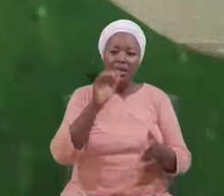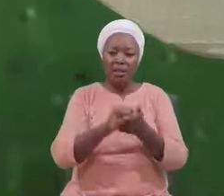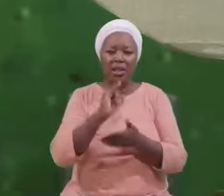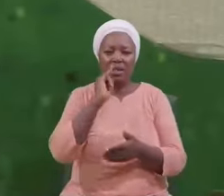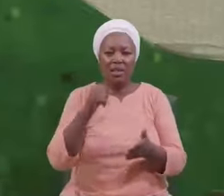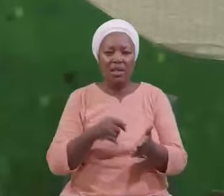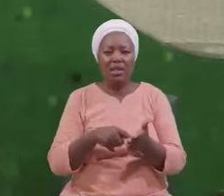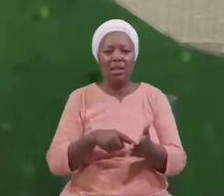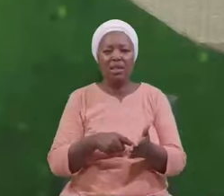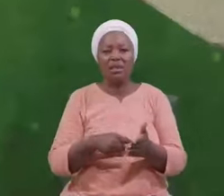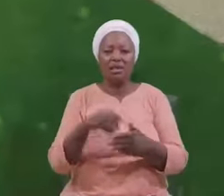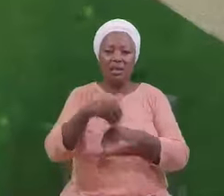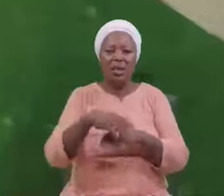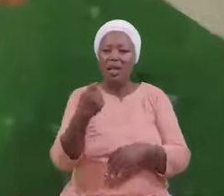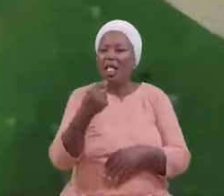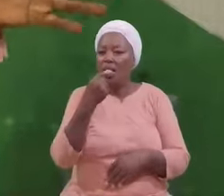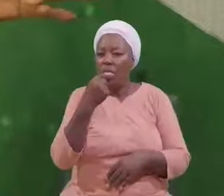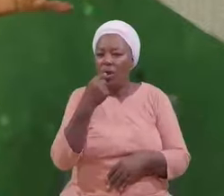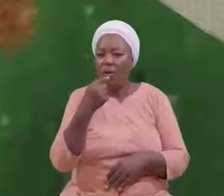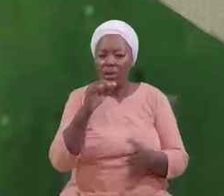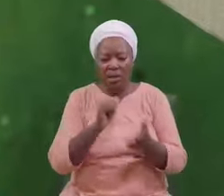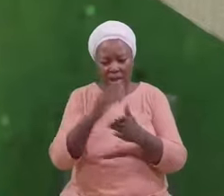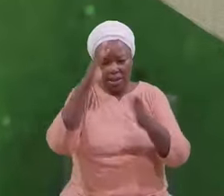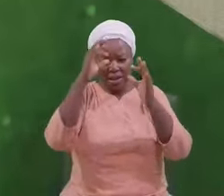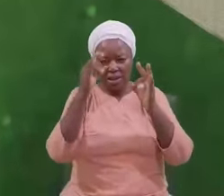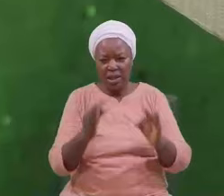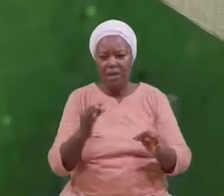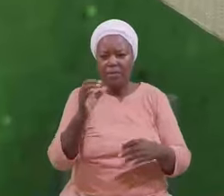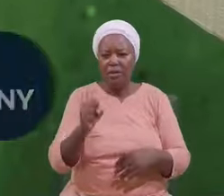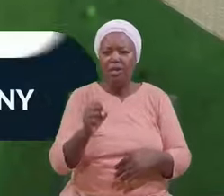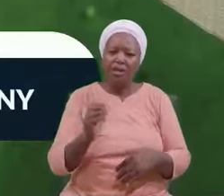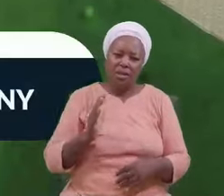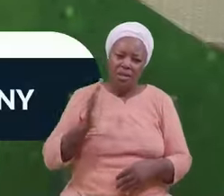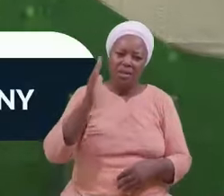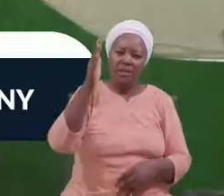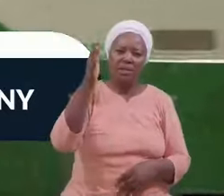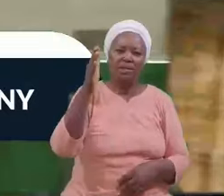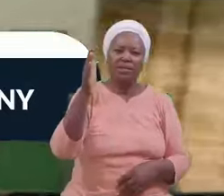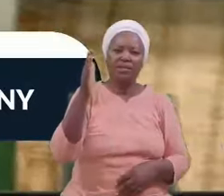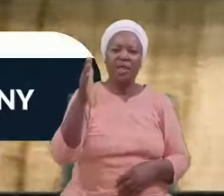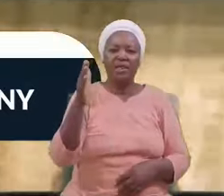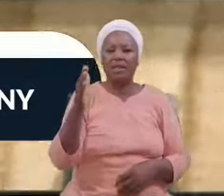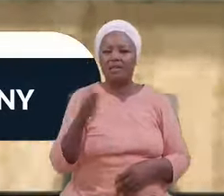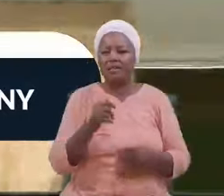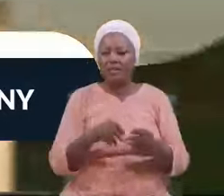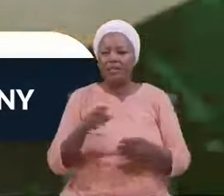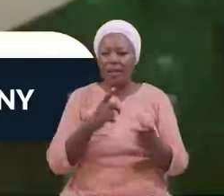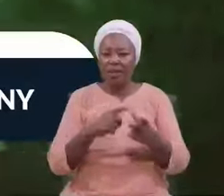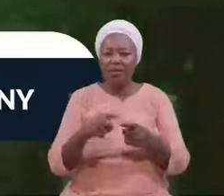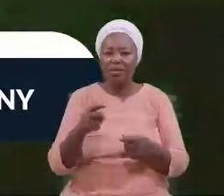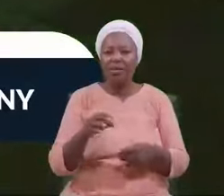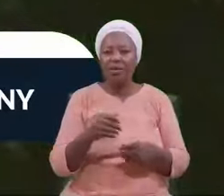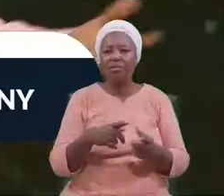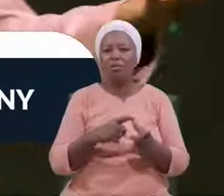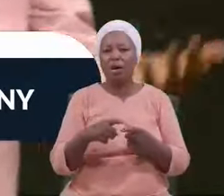c'est que la langue qui détermine la destinée. Je veux être sauvé, vous le décidez par